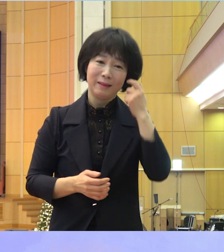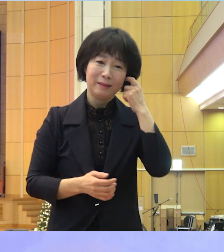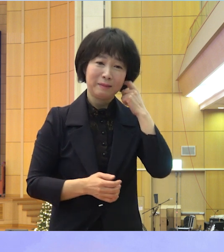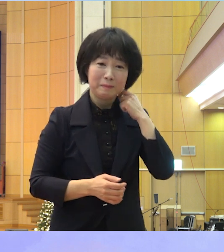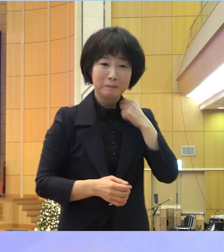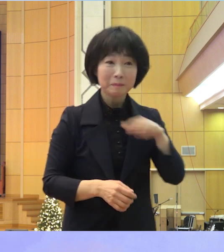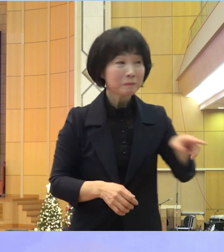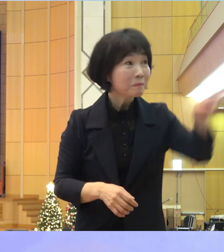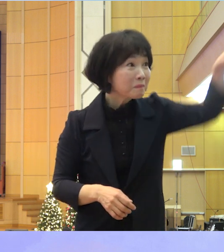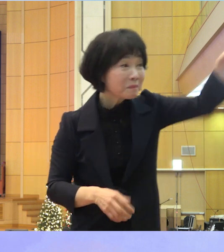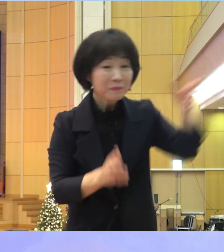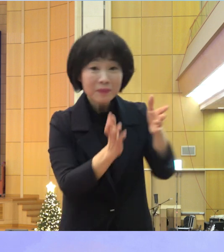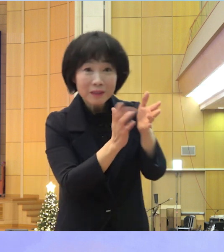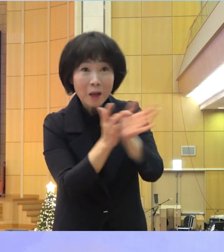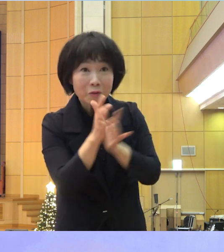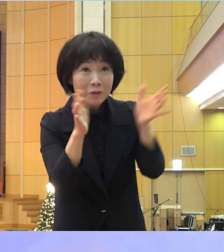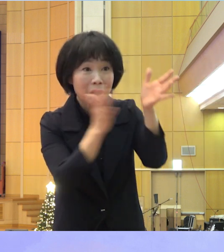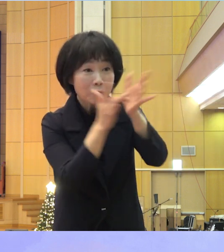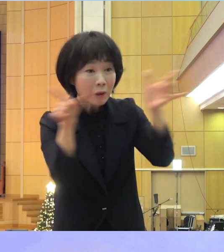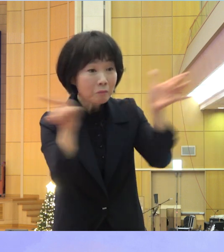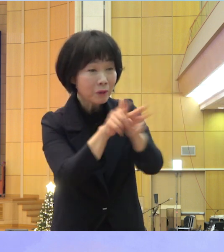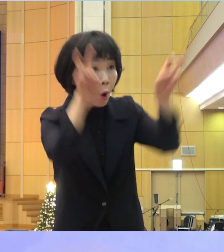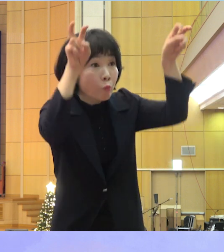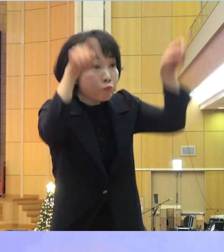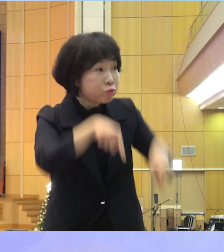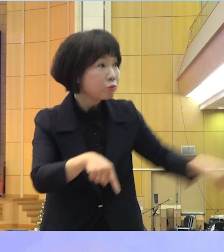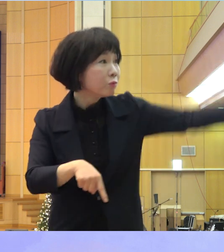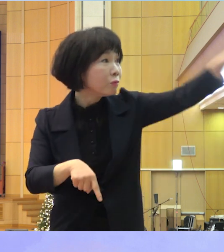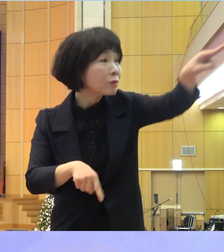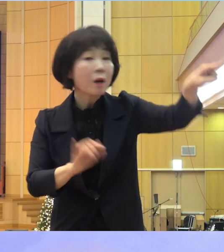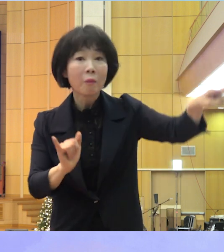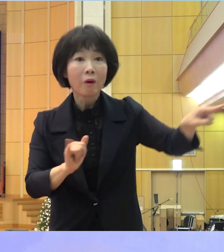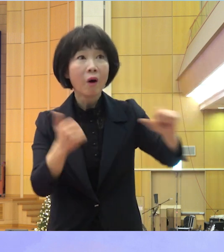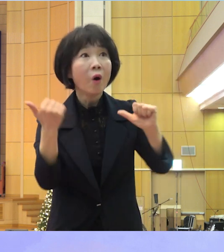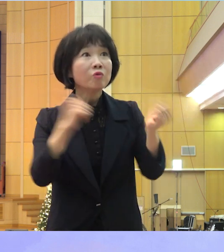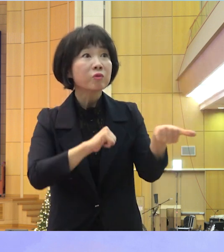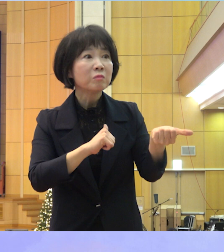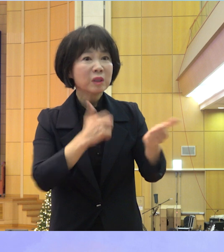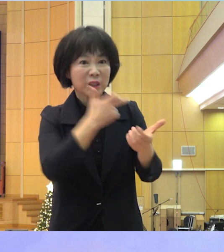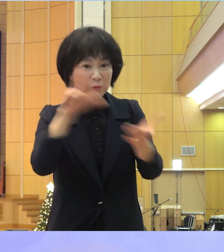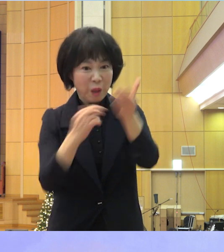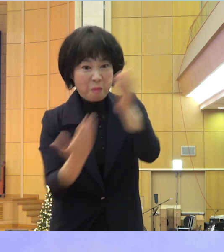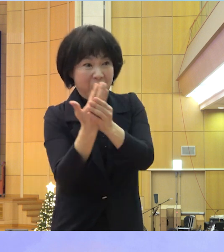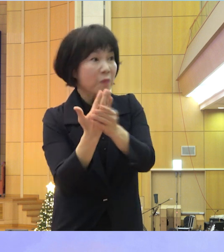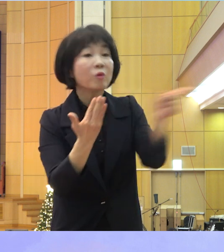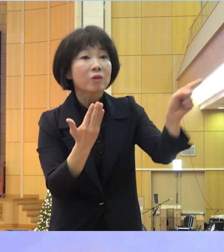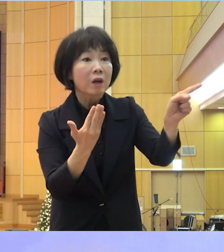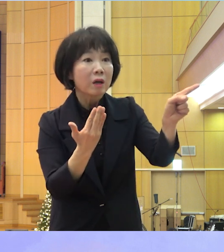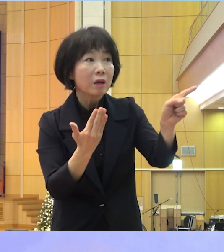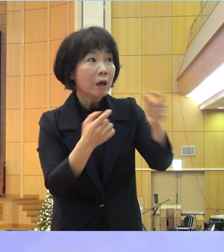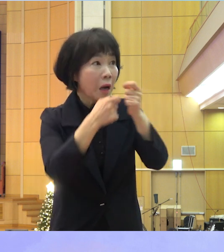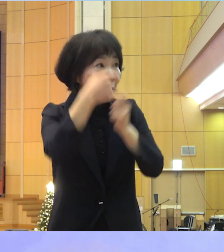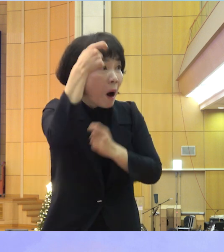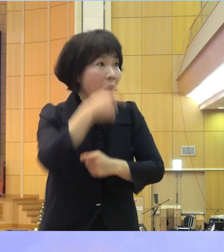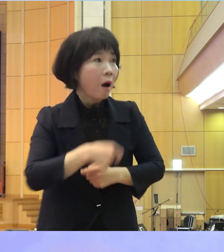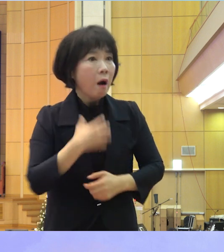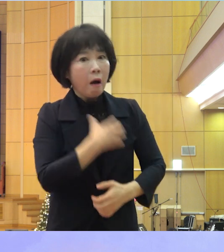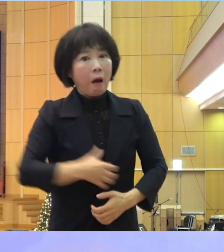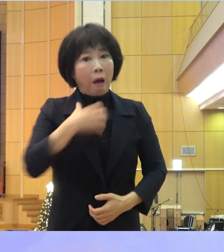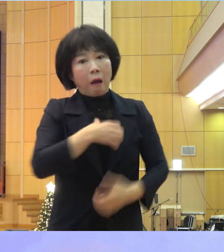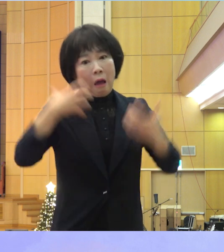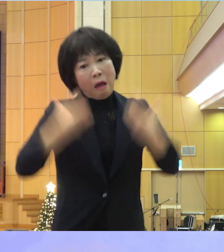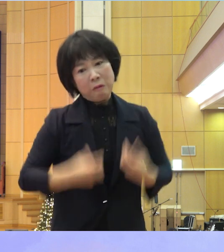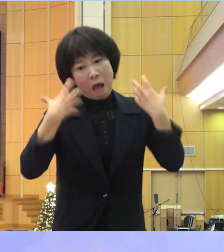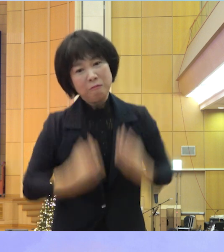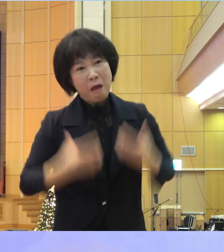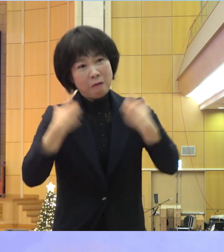예수 믿지 않은 사람들은 죽음이 다가온다든지 큰 문제가 다가오게 되면 낙심부터 하잖아요. 우리 하나님 있는 사람은